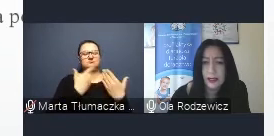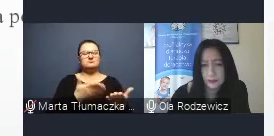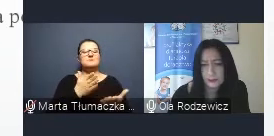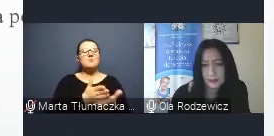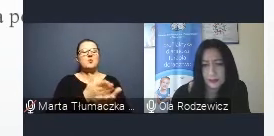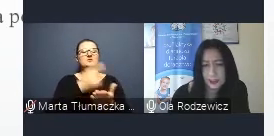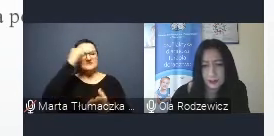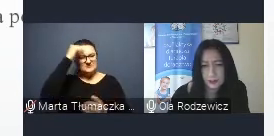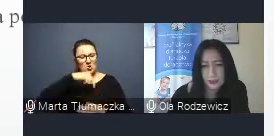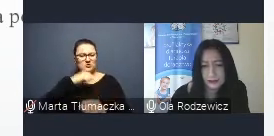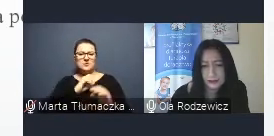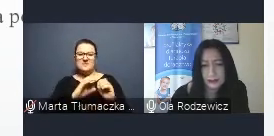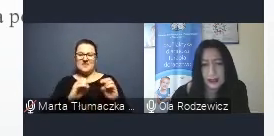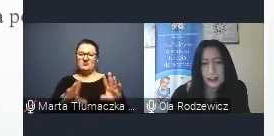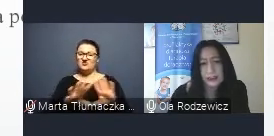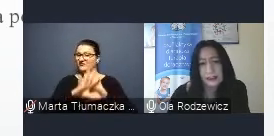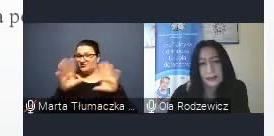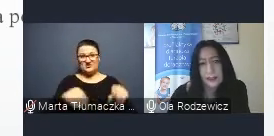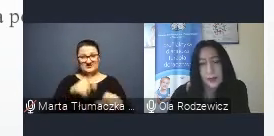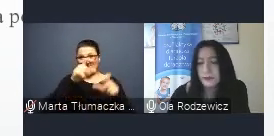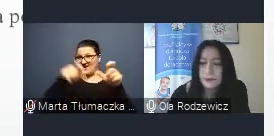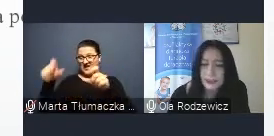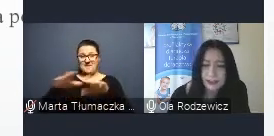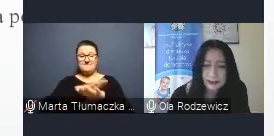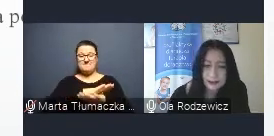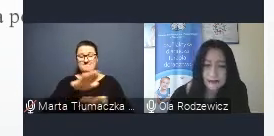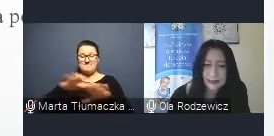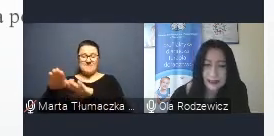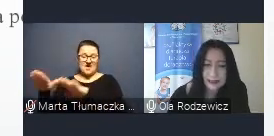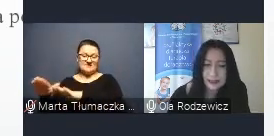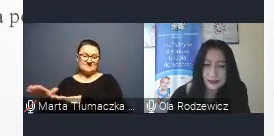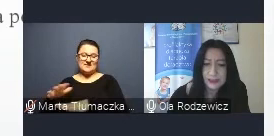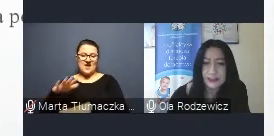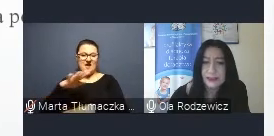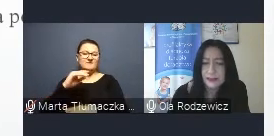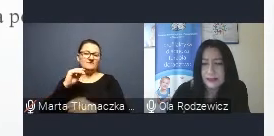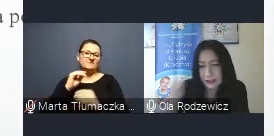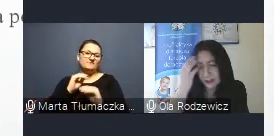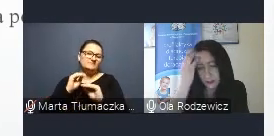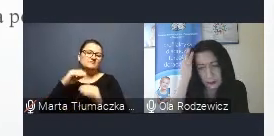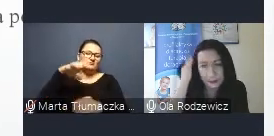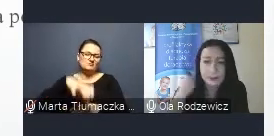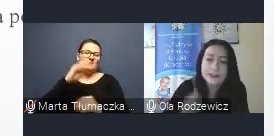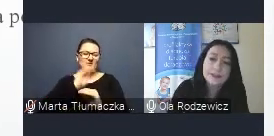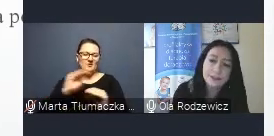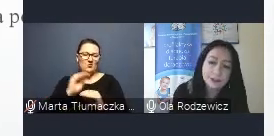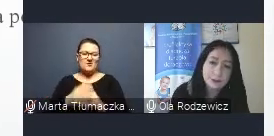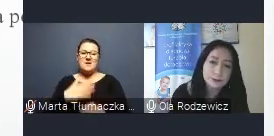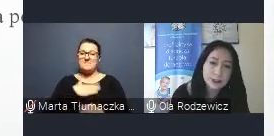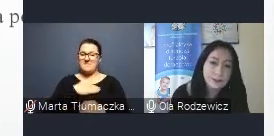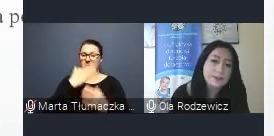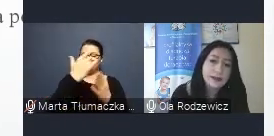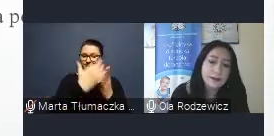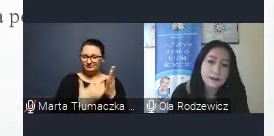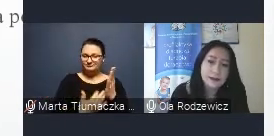wszystkich placówek w systemie oświaty. I mamy wypisanych 12 takich specjalnych potrzeb edukacyjnych,